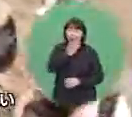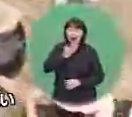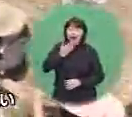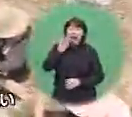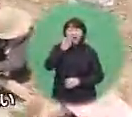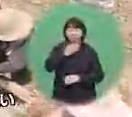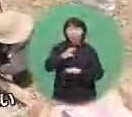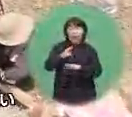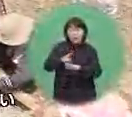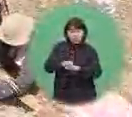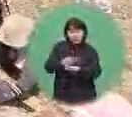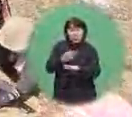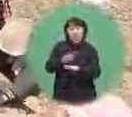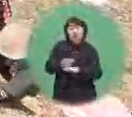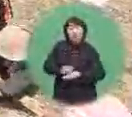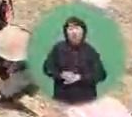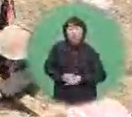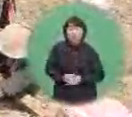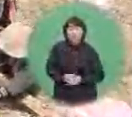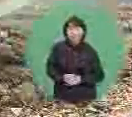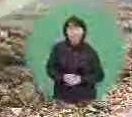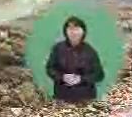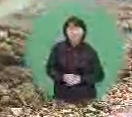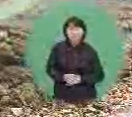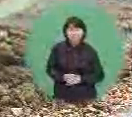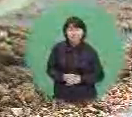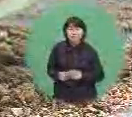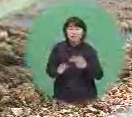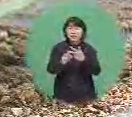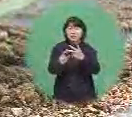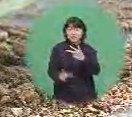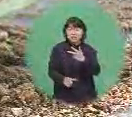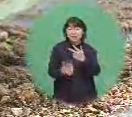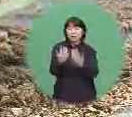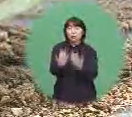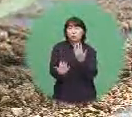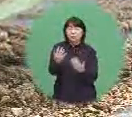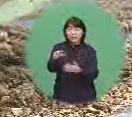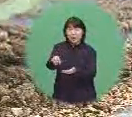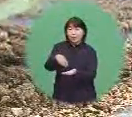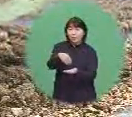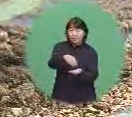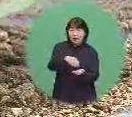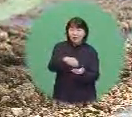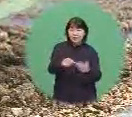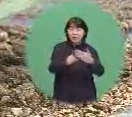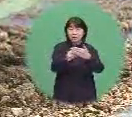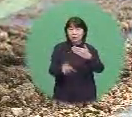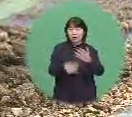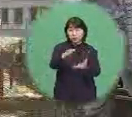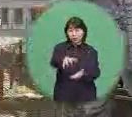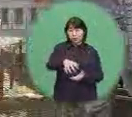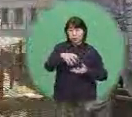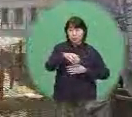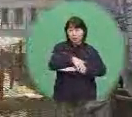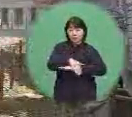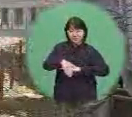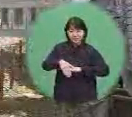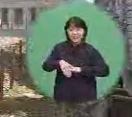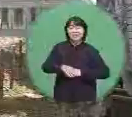特徴だということです。参加者は7月に草取りを行い、9月に収穫します。